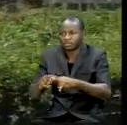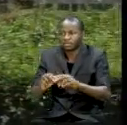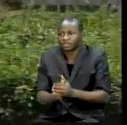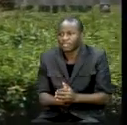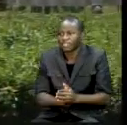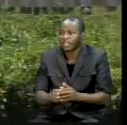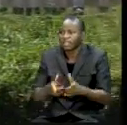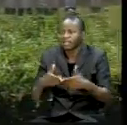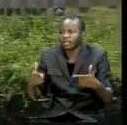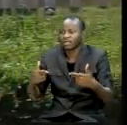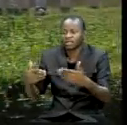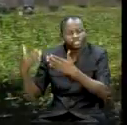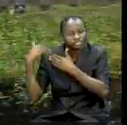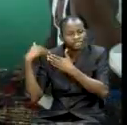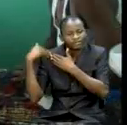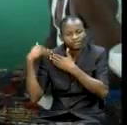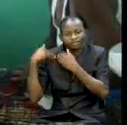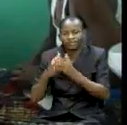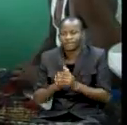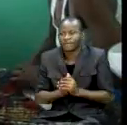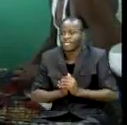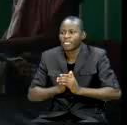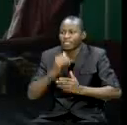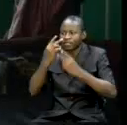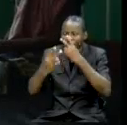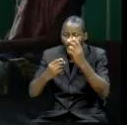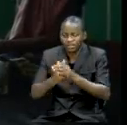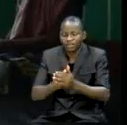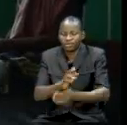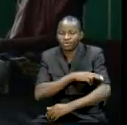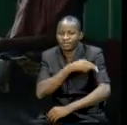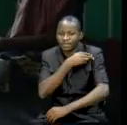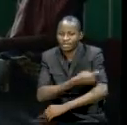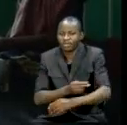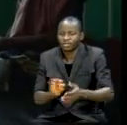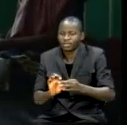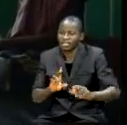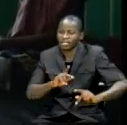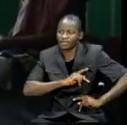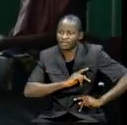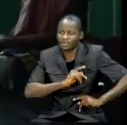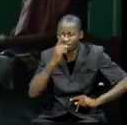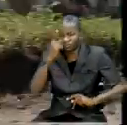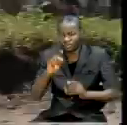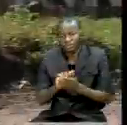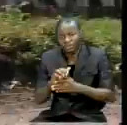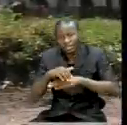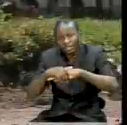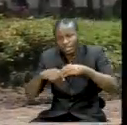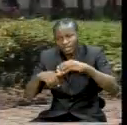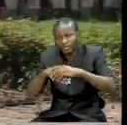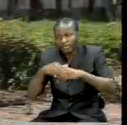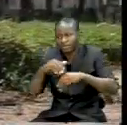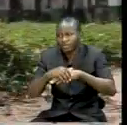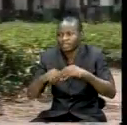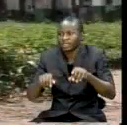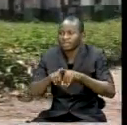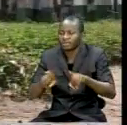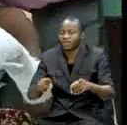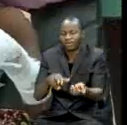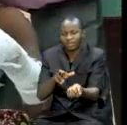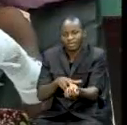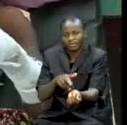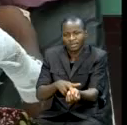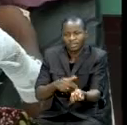Le grand chef Kasongo Niembo s'est rendu aussi à l'hôpital général de référence de Kamina pour réconforter les nombreux blessés et